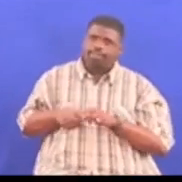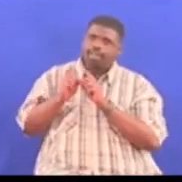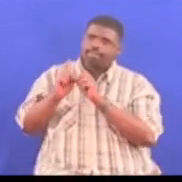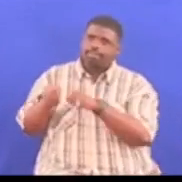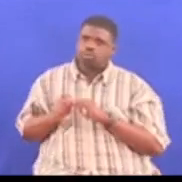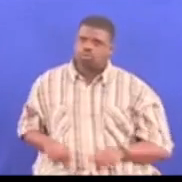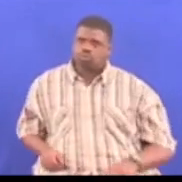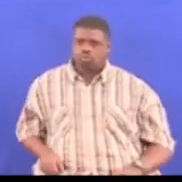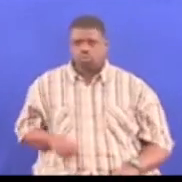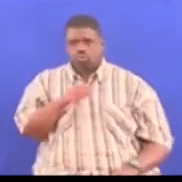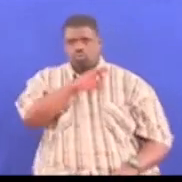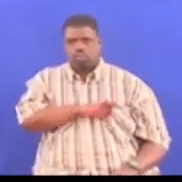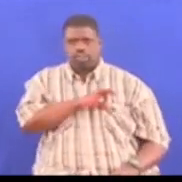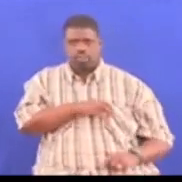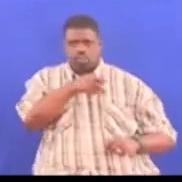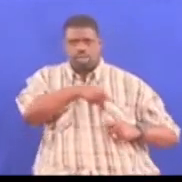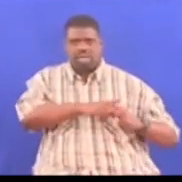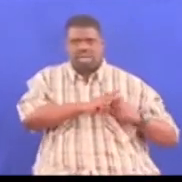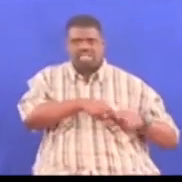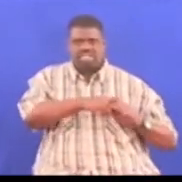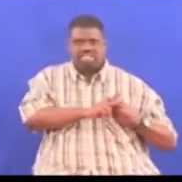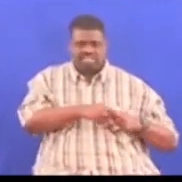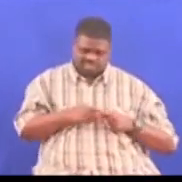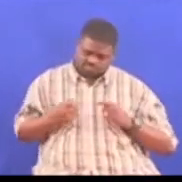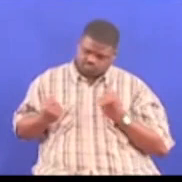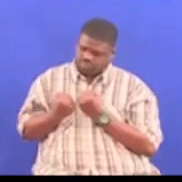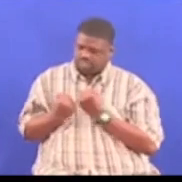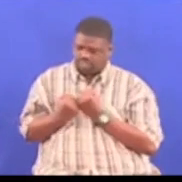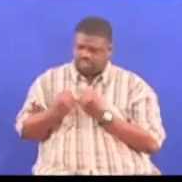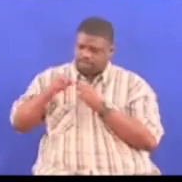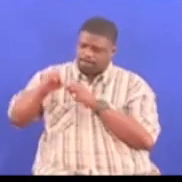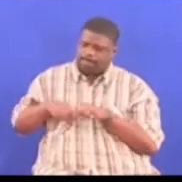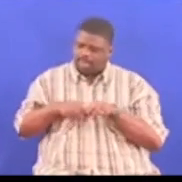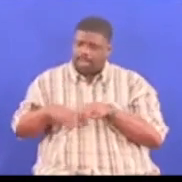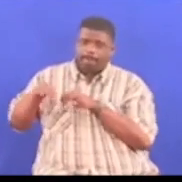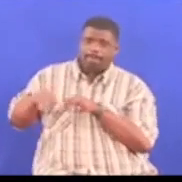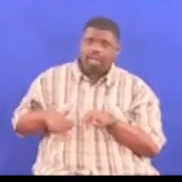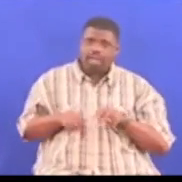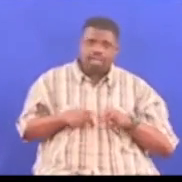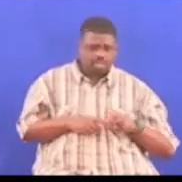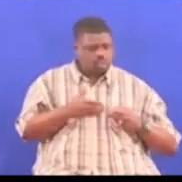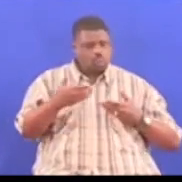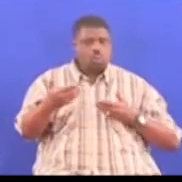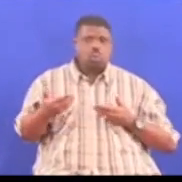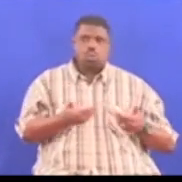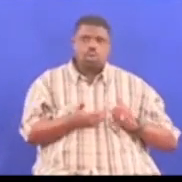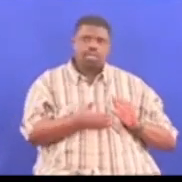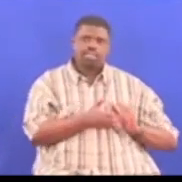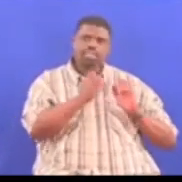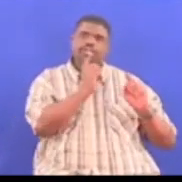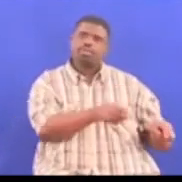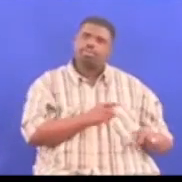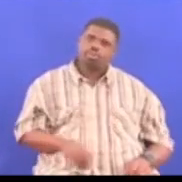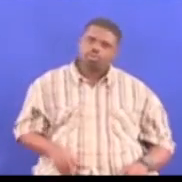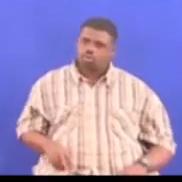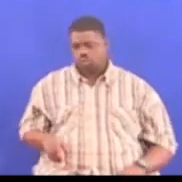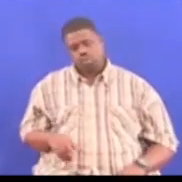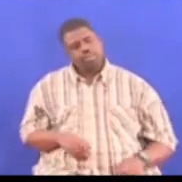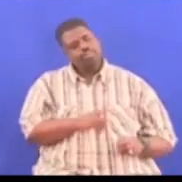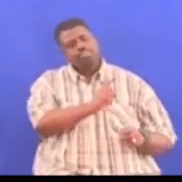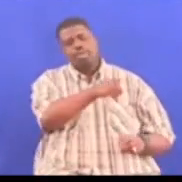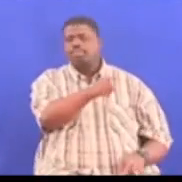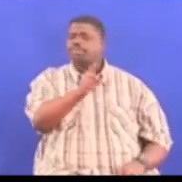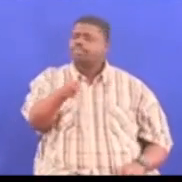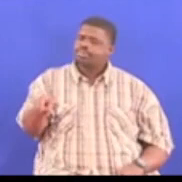hatia w karasi tat mika tuna wania tuna kila kitu sasa riba bilion